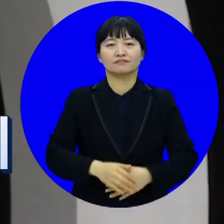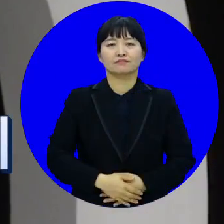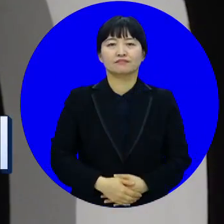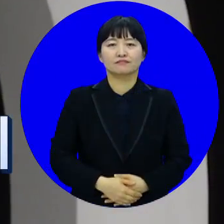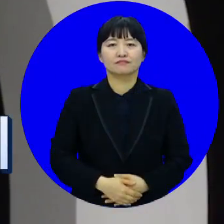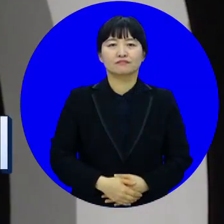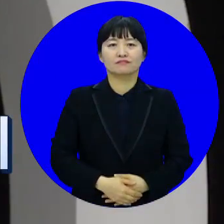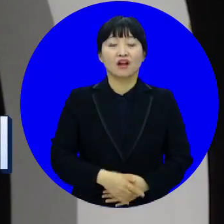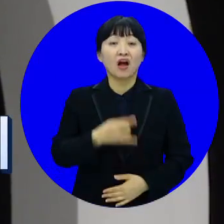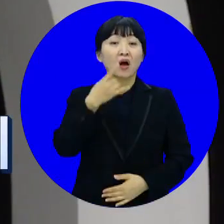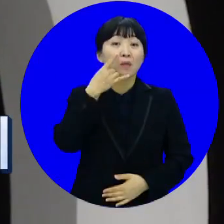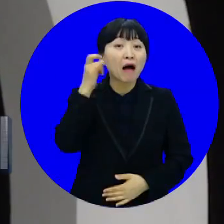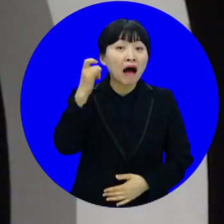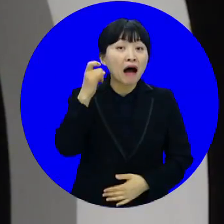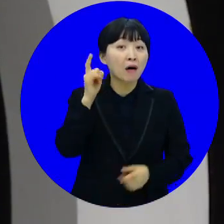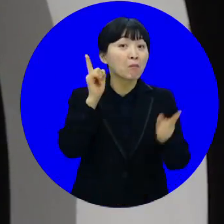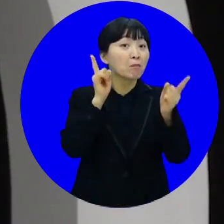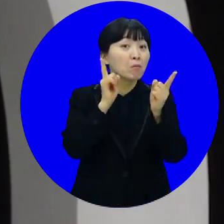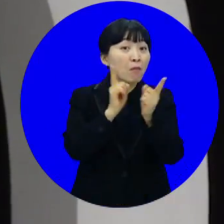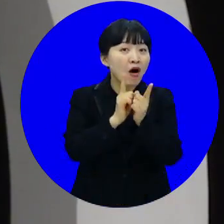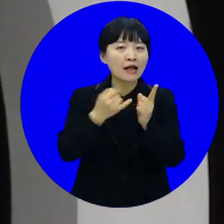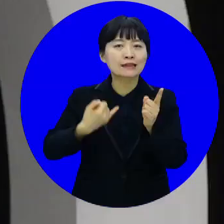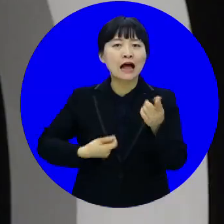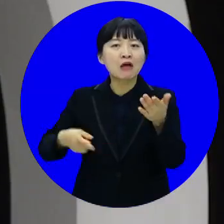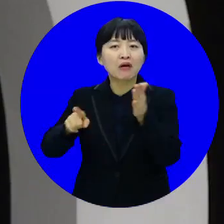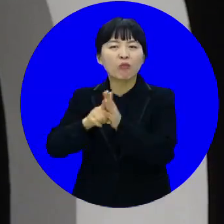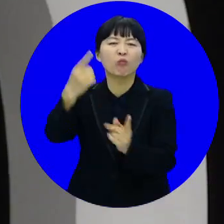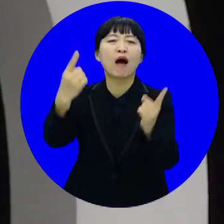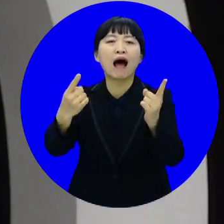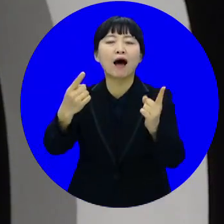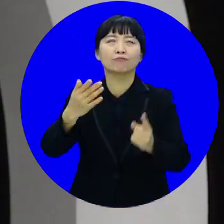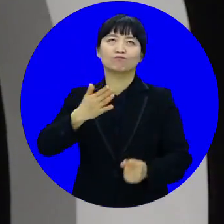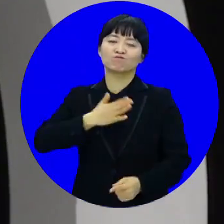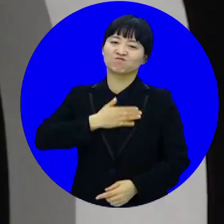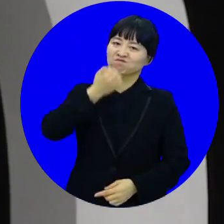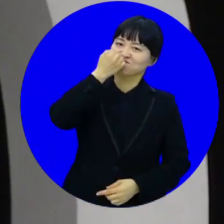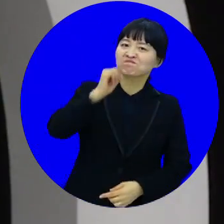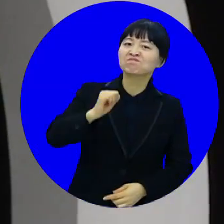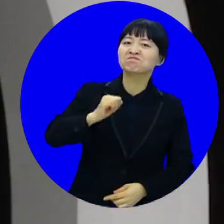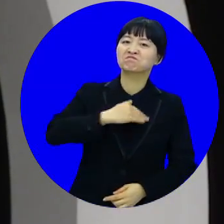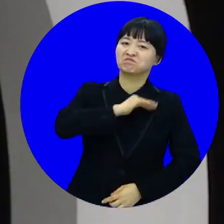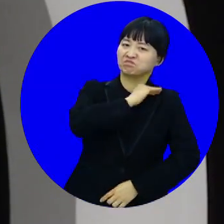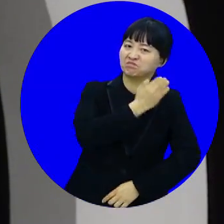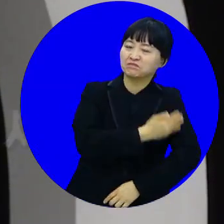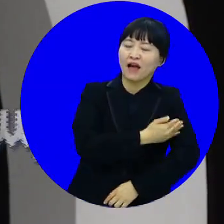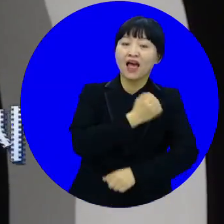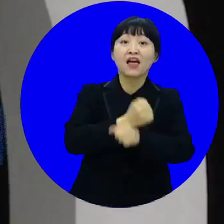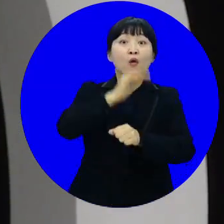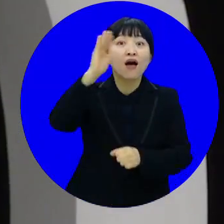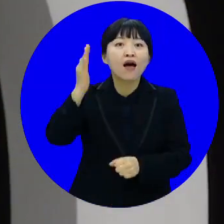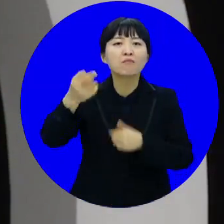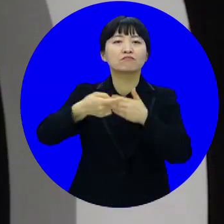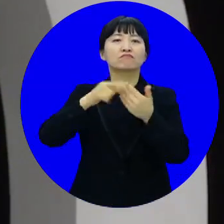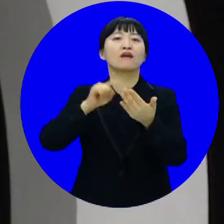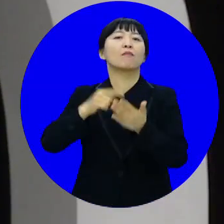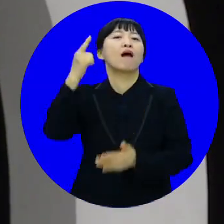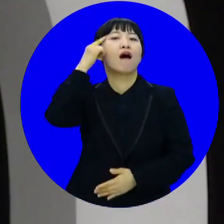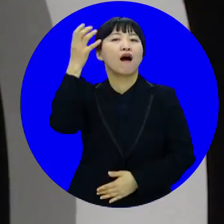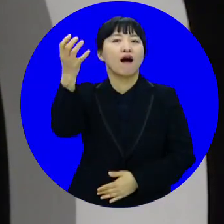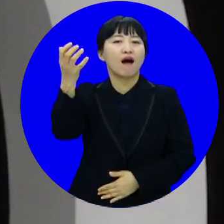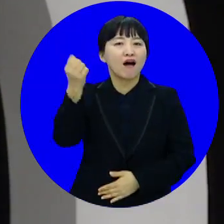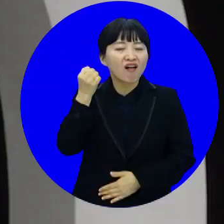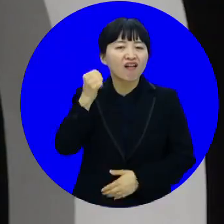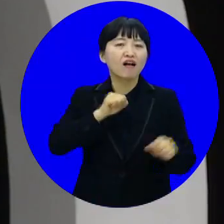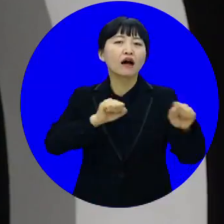비춰지고요. 엄마께서는 이 면접 교섭은 미나를 위한 것이라기보다는 당연히 나의 권리니까 내가 해야지 하는